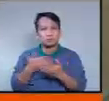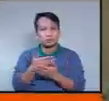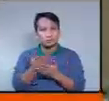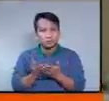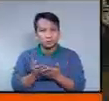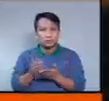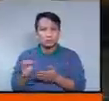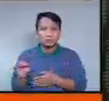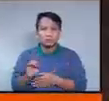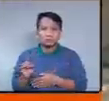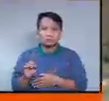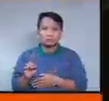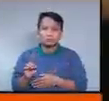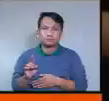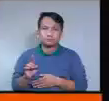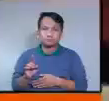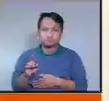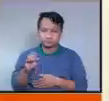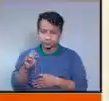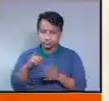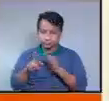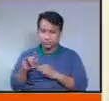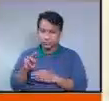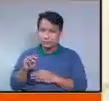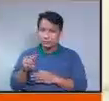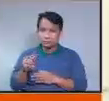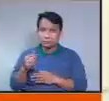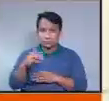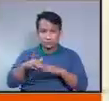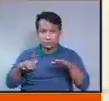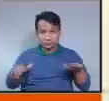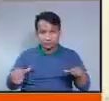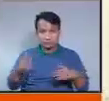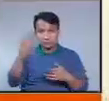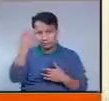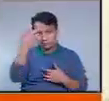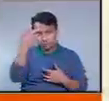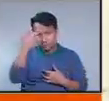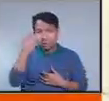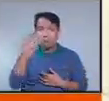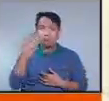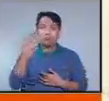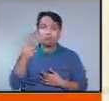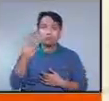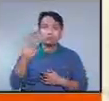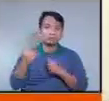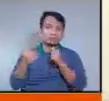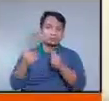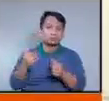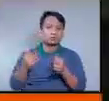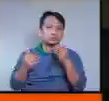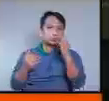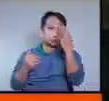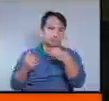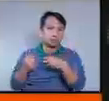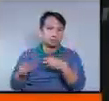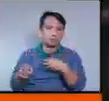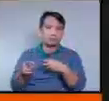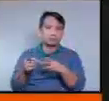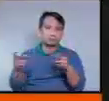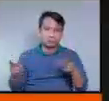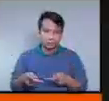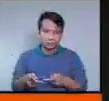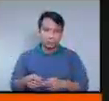mga evacuees, especially yung mga bata na nagkakasakit dahil nga hindi nga maganda yung kanilang